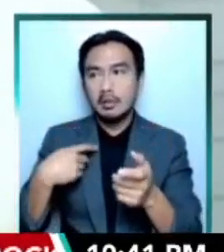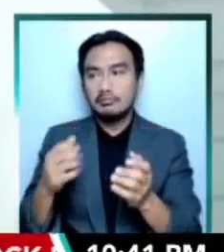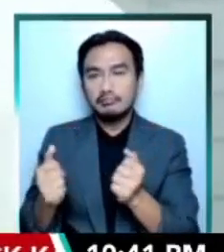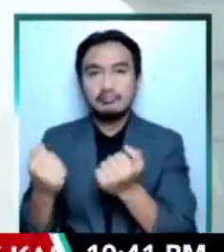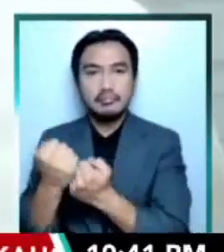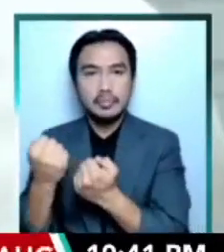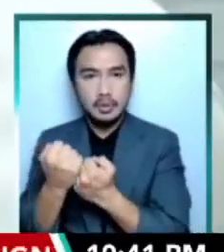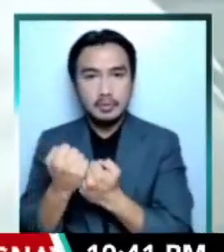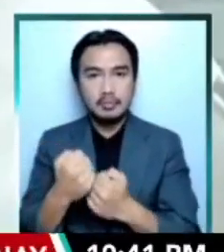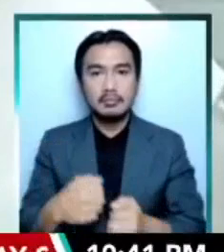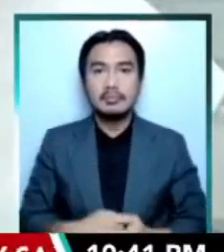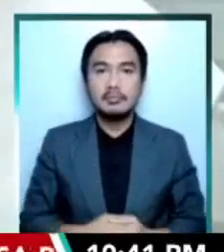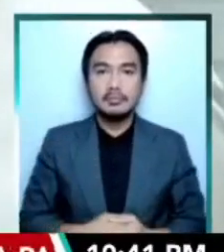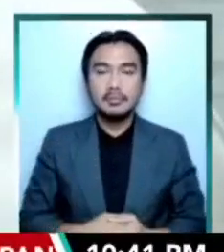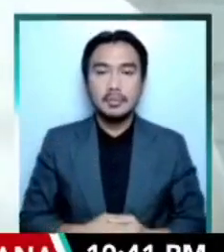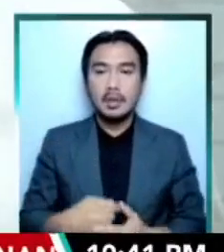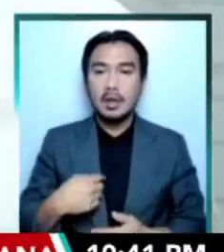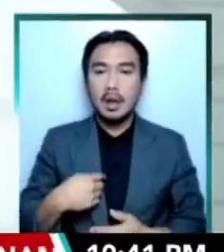naman tayong